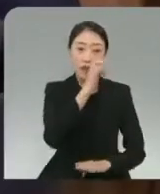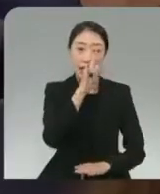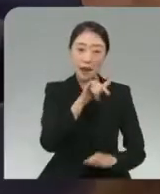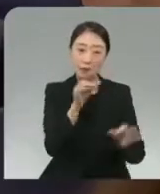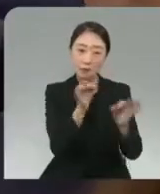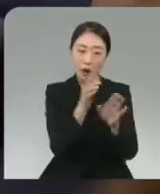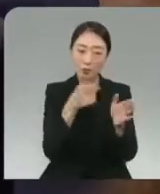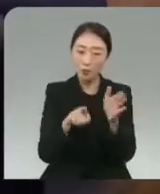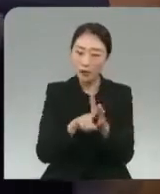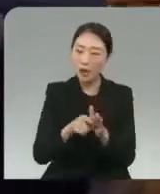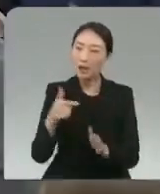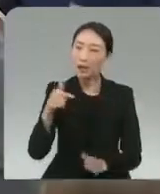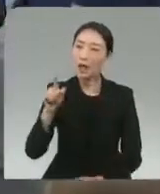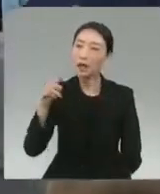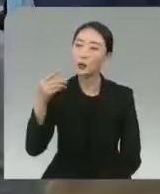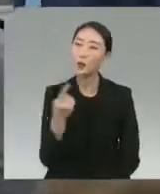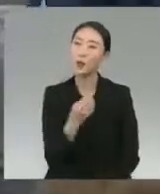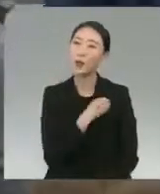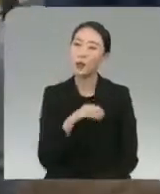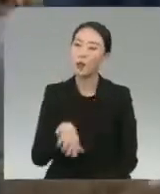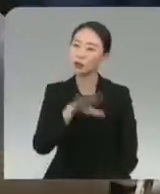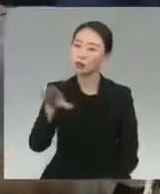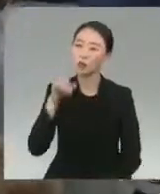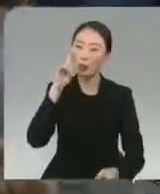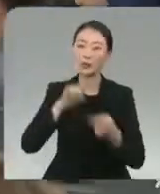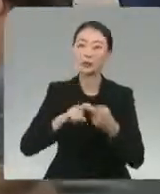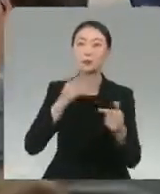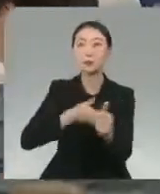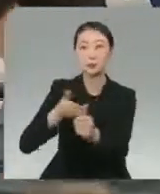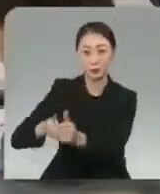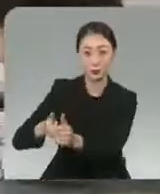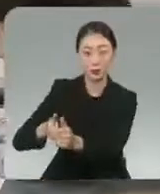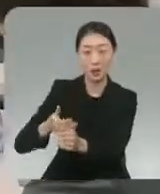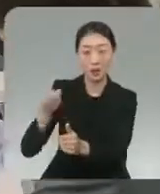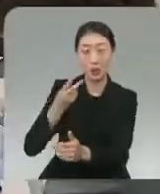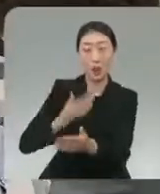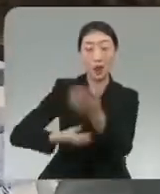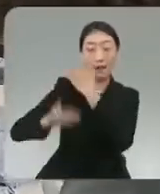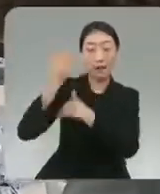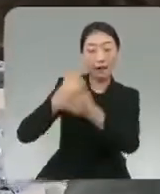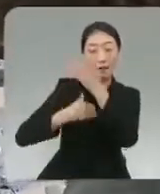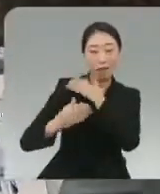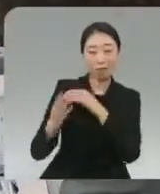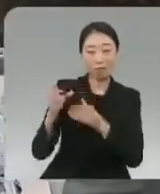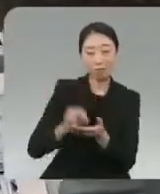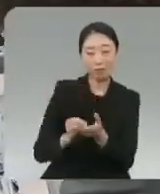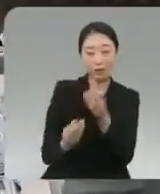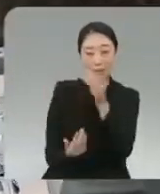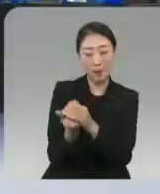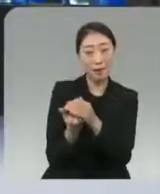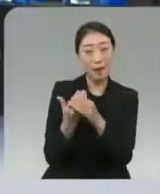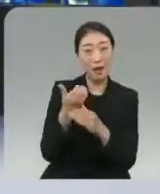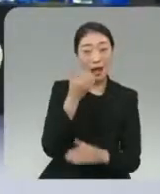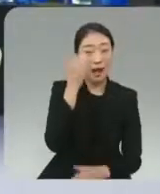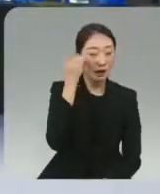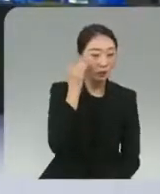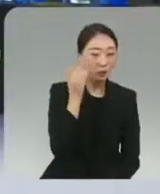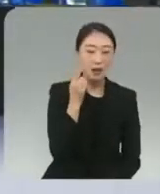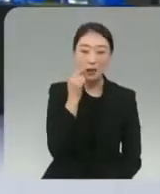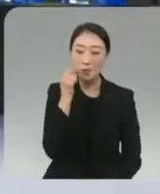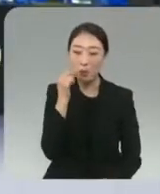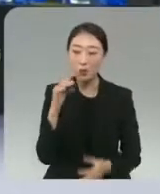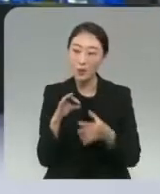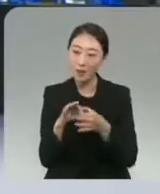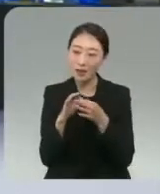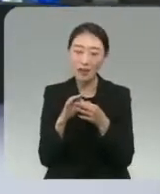трехсторонних связей заявив что они имеют решающее значение для достижения общих целей включая полную